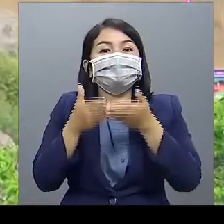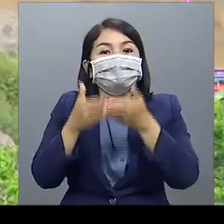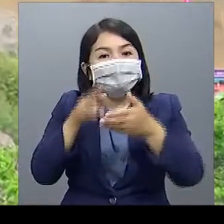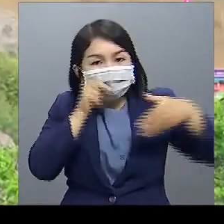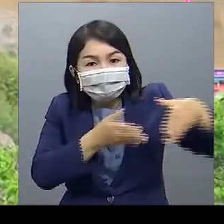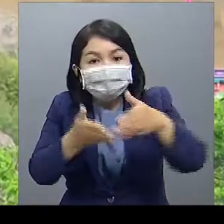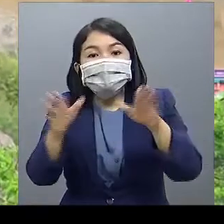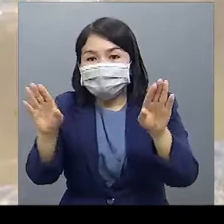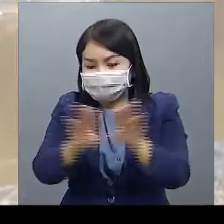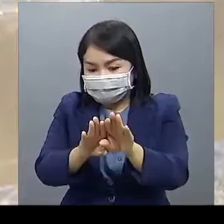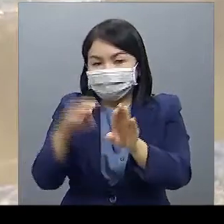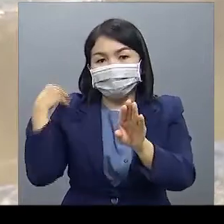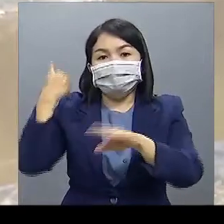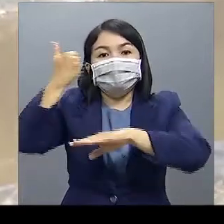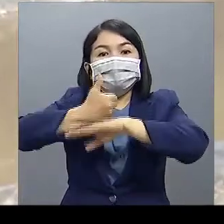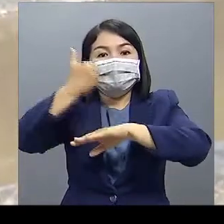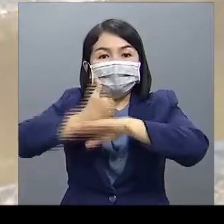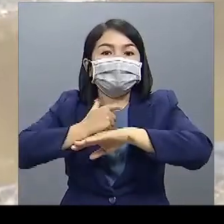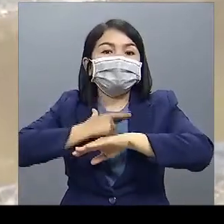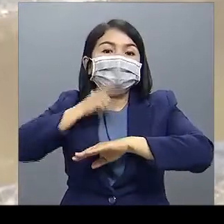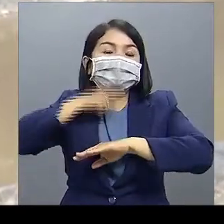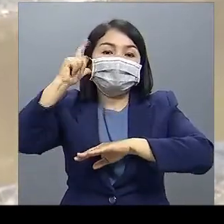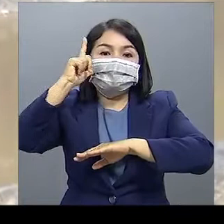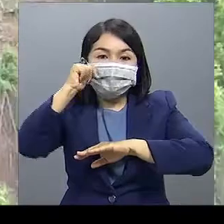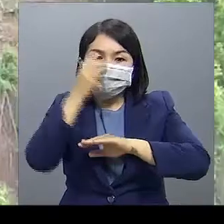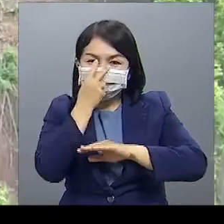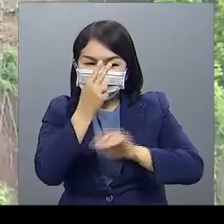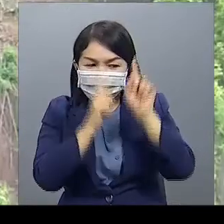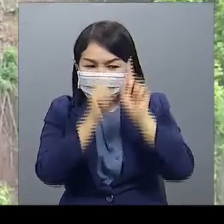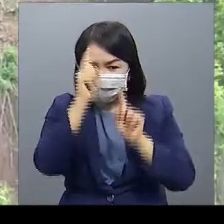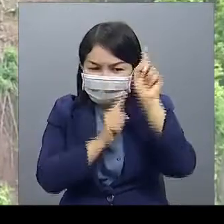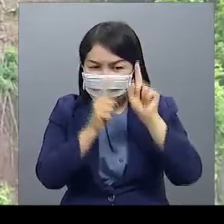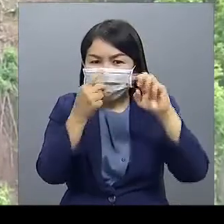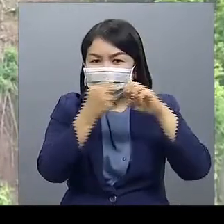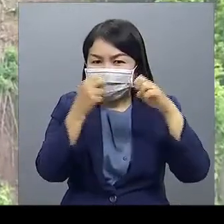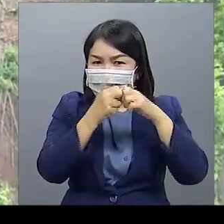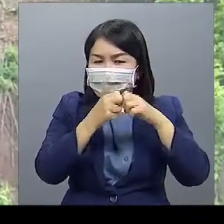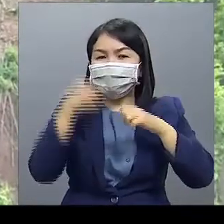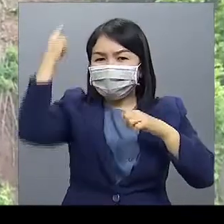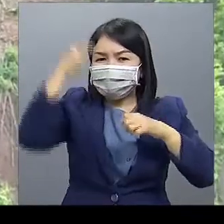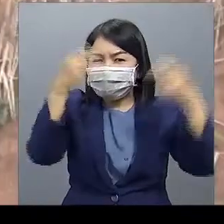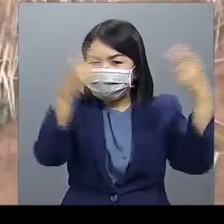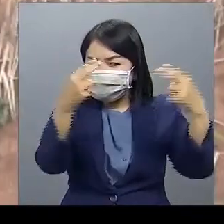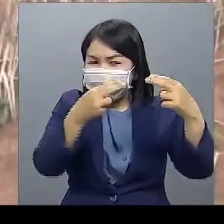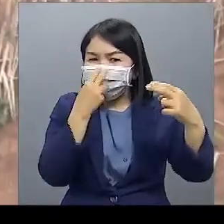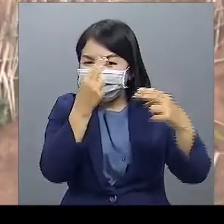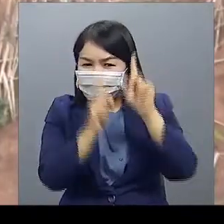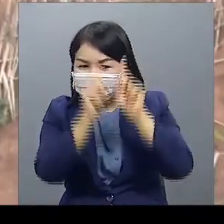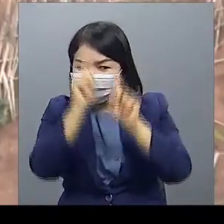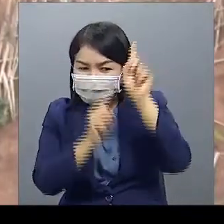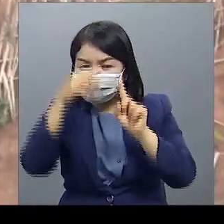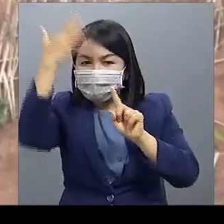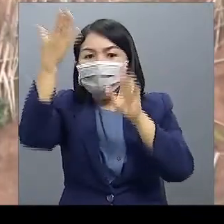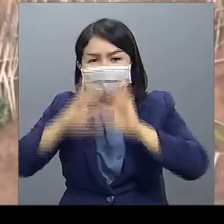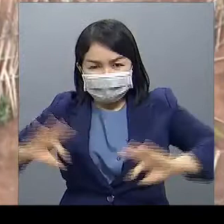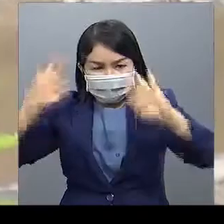ราชการจังหวัดแม่ฮ่องสอนขอประเมินสถานการณ์การสู้รบในพื้นที่ก่อนโดยจะคำนึงถึงความปลอดภัยของประชาชนเป็นสำคัญนะ